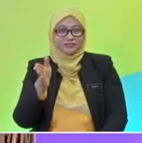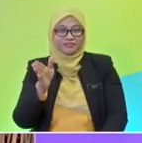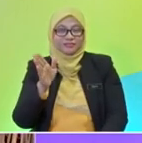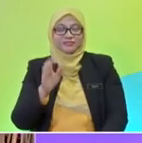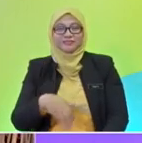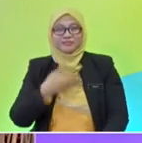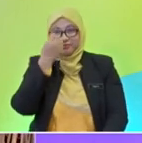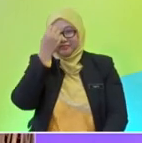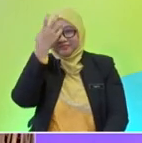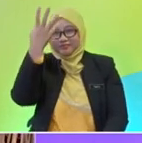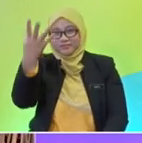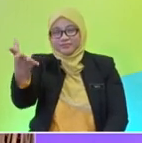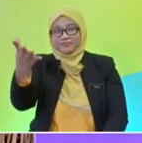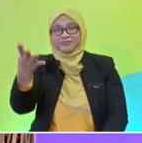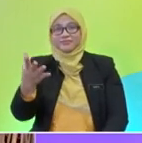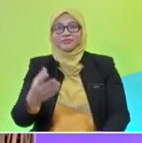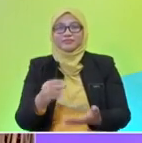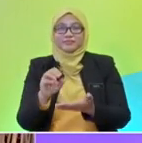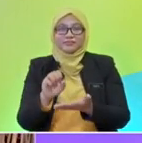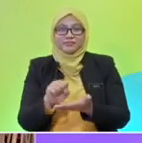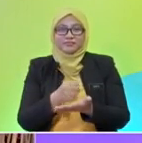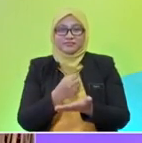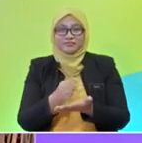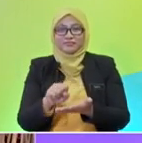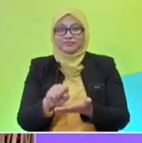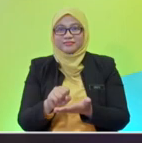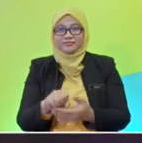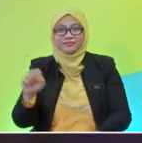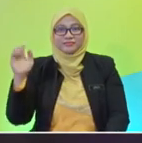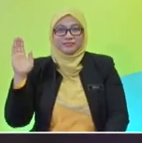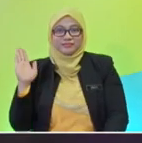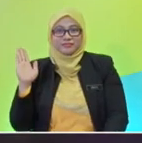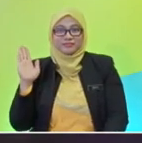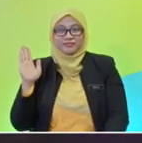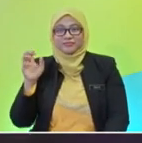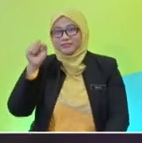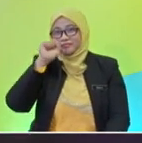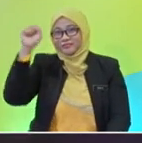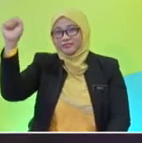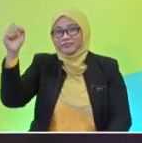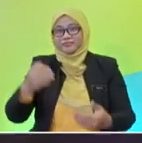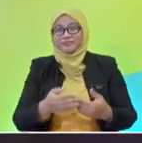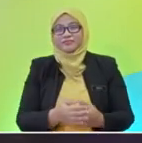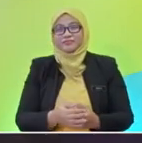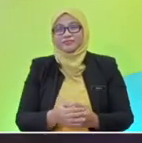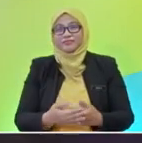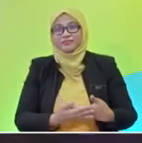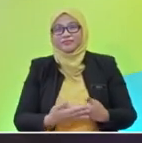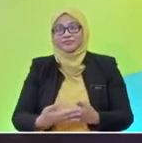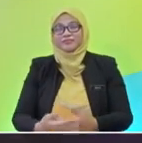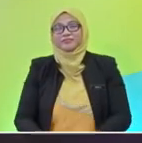yang bertajuk Sumpah Anak Merdeka. Baik, dengan itu, dipersilakan Cikgu Alfian dengan